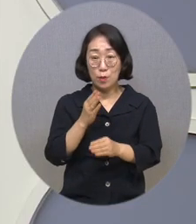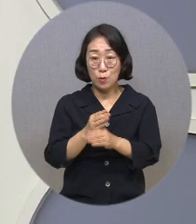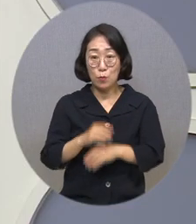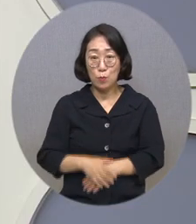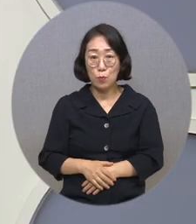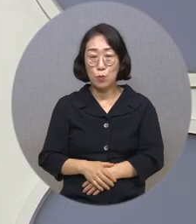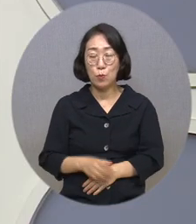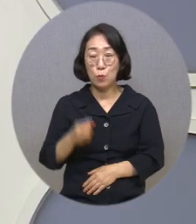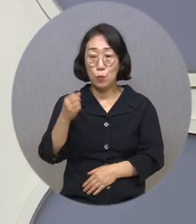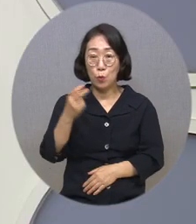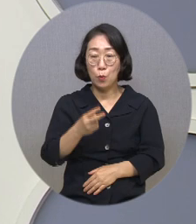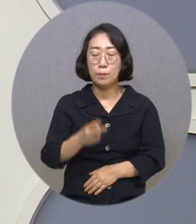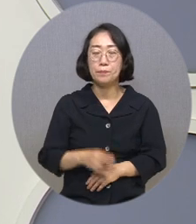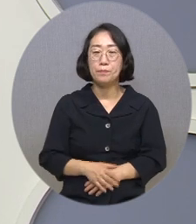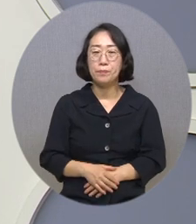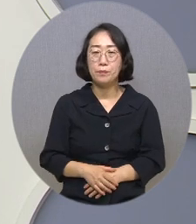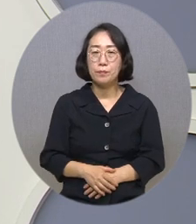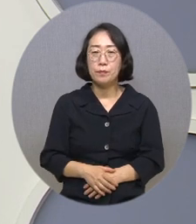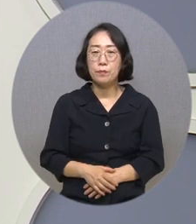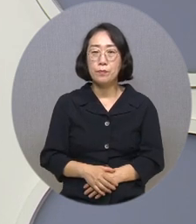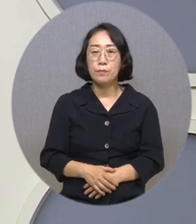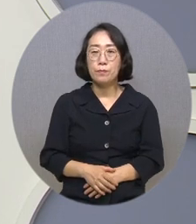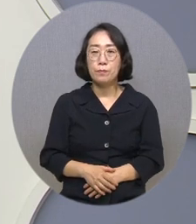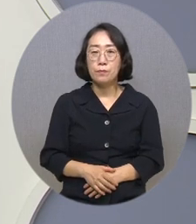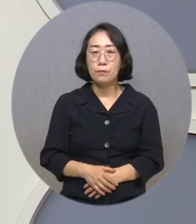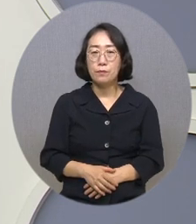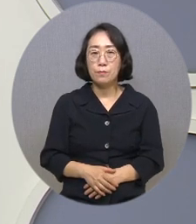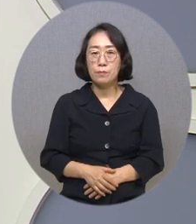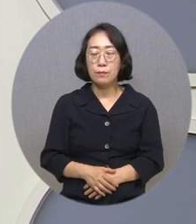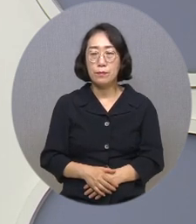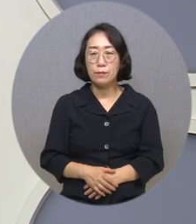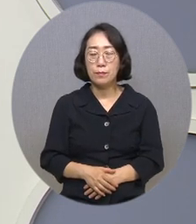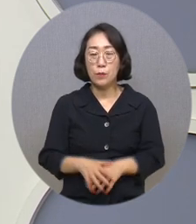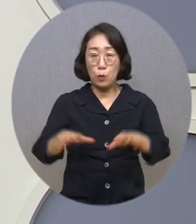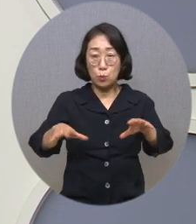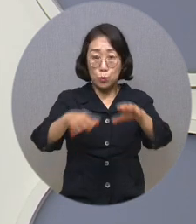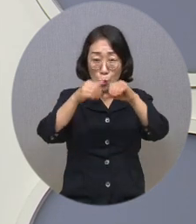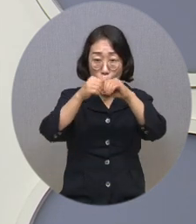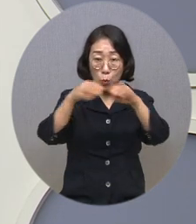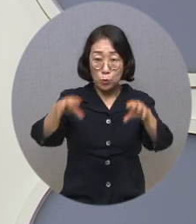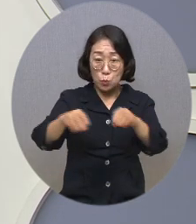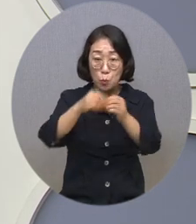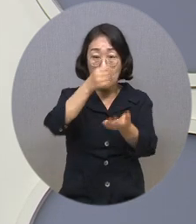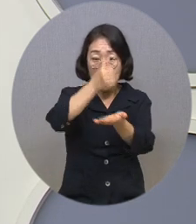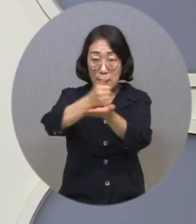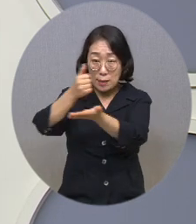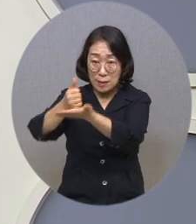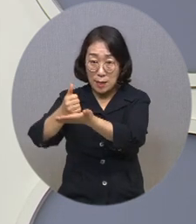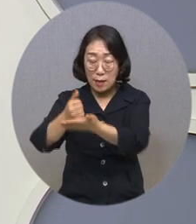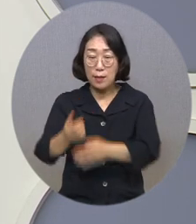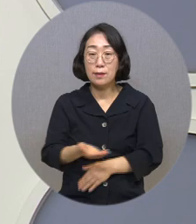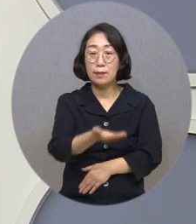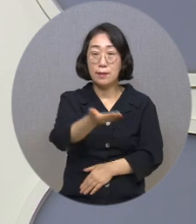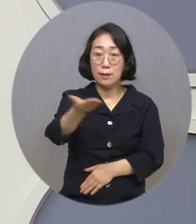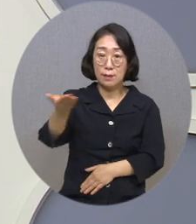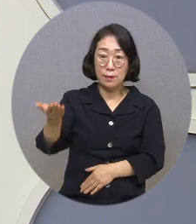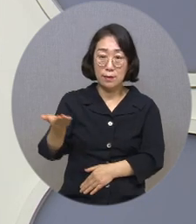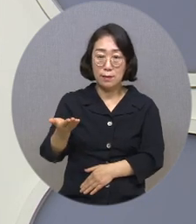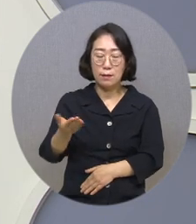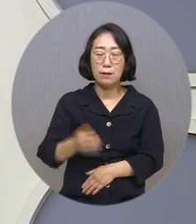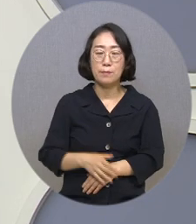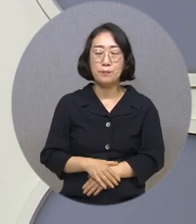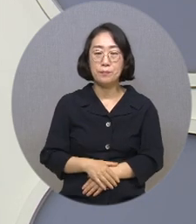총장연합회에서 또 하는 일들은 예, 참 총장님들이 또 저희들이 총장만 위하는 건 아니지만 네.